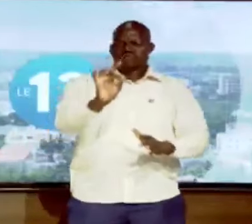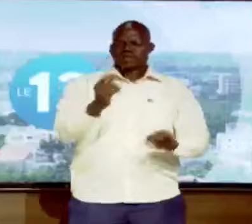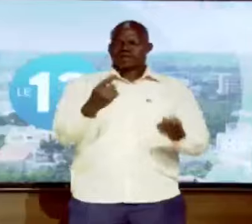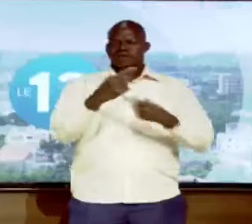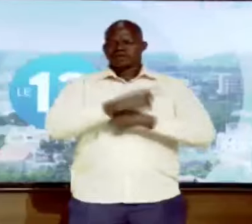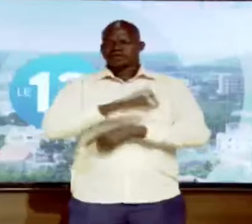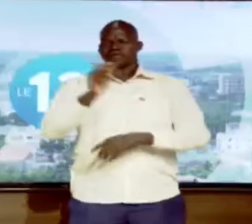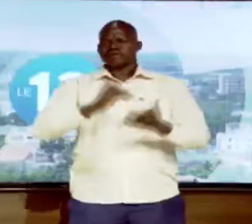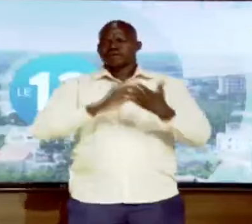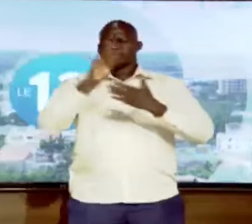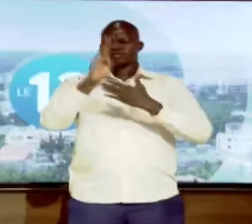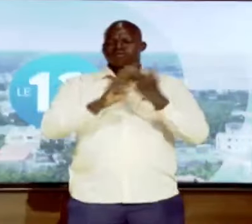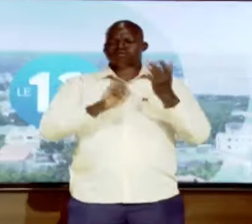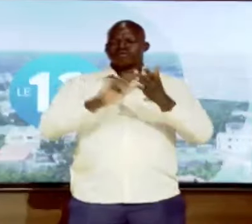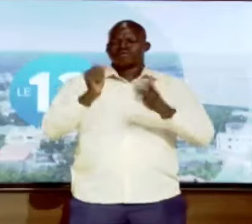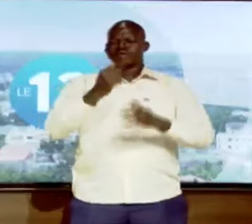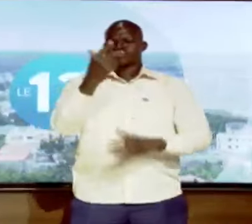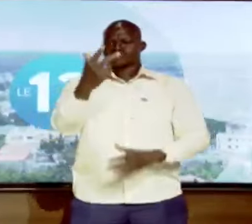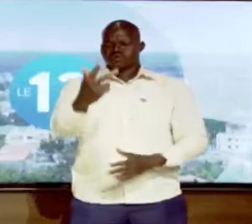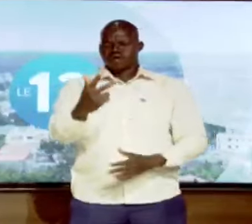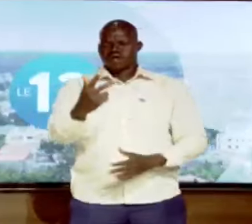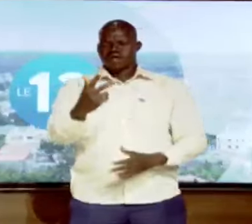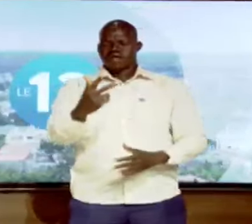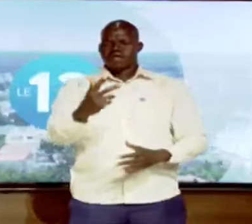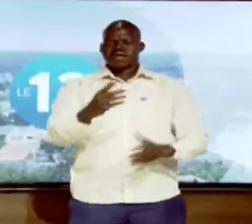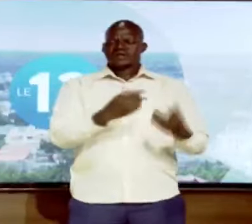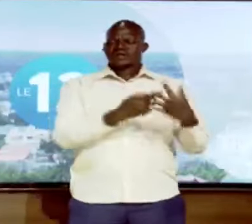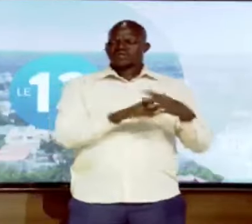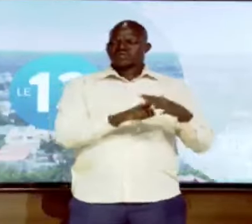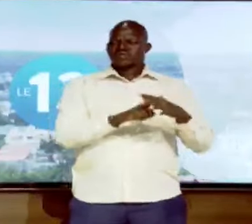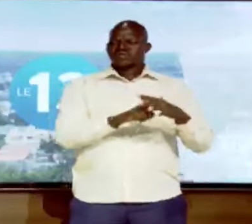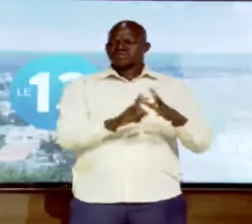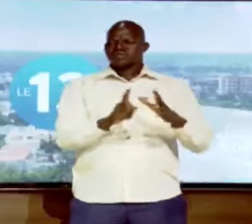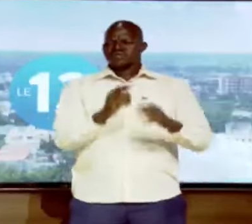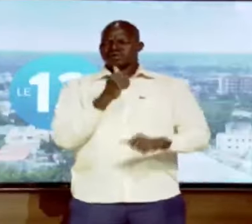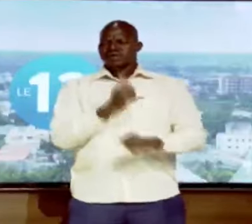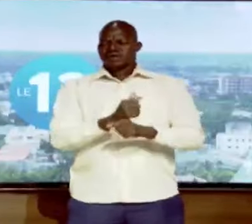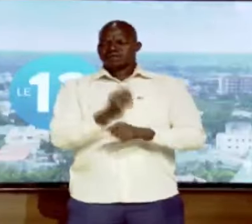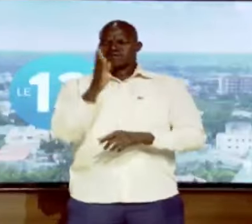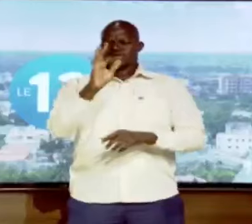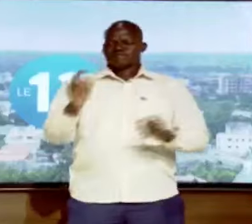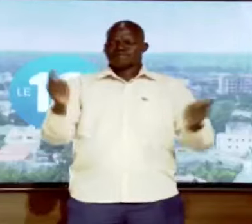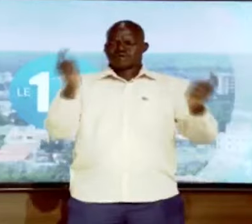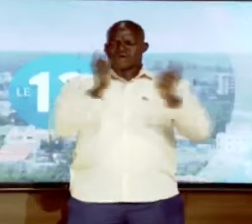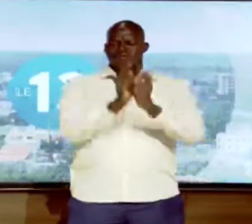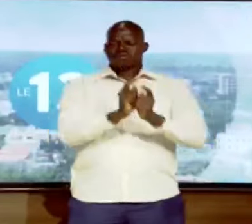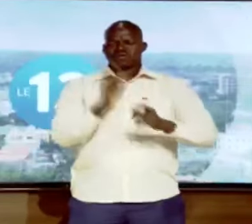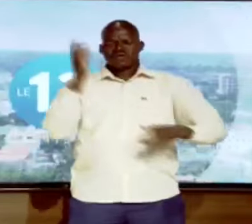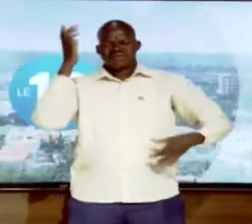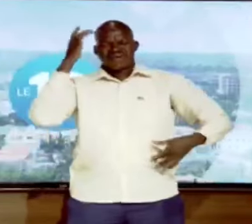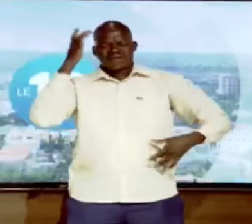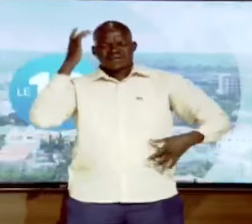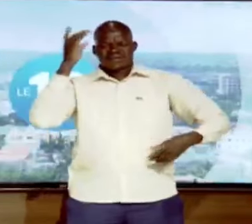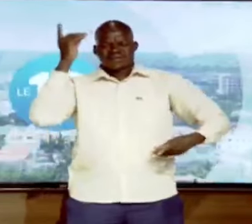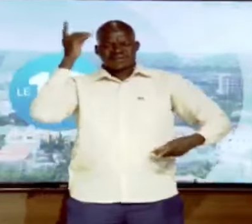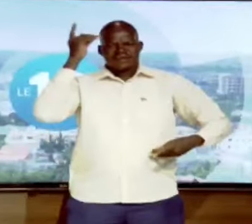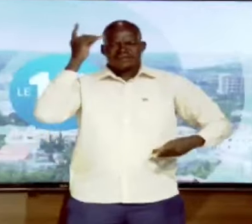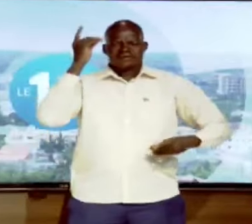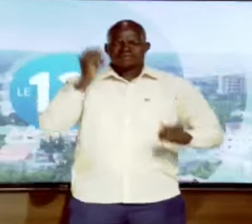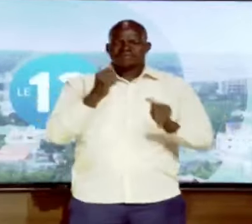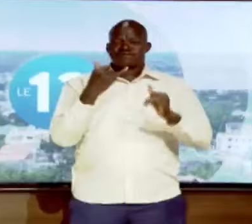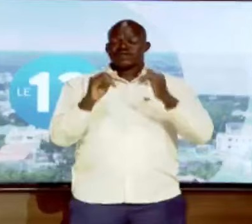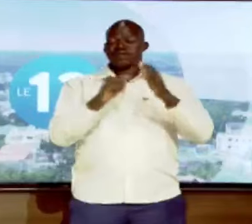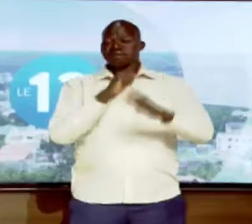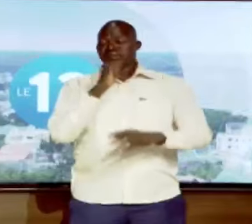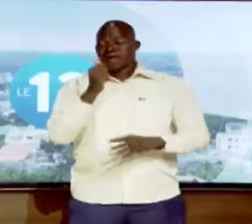décembre 2023 depuis le début de l'année le Burkina Faso fait face à une épidémie de dingue sans précédent avec